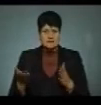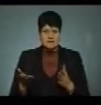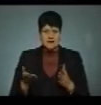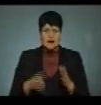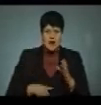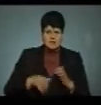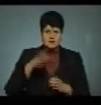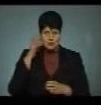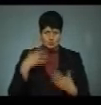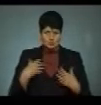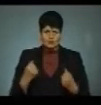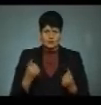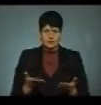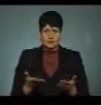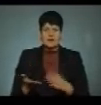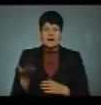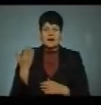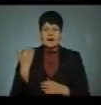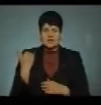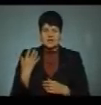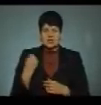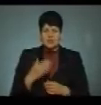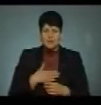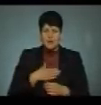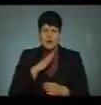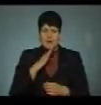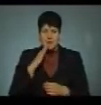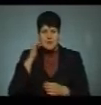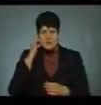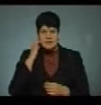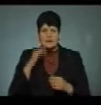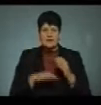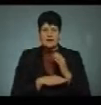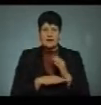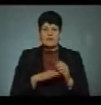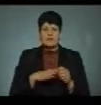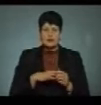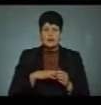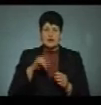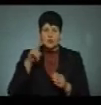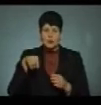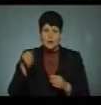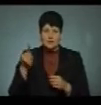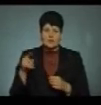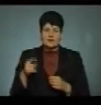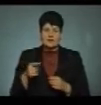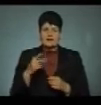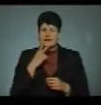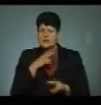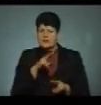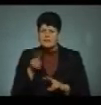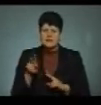стовбур здоровісенький. Раніше, ну ще моя мама пам'ятає, дерева були понумеровані.